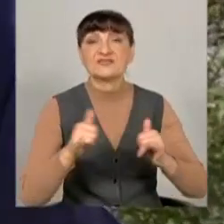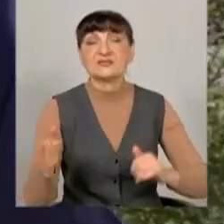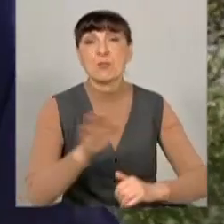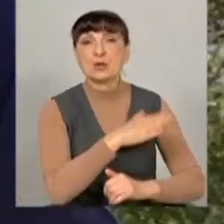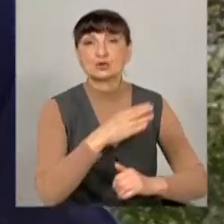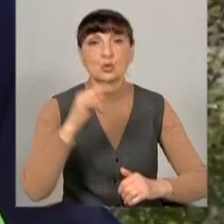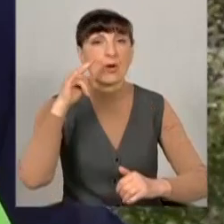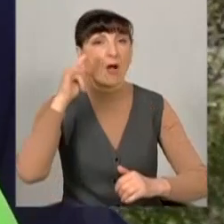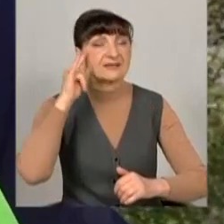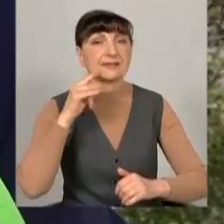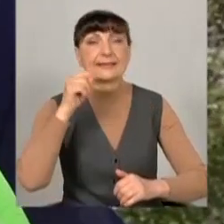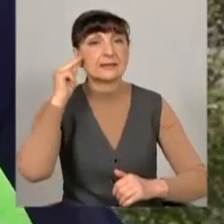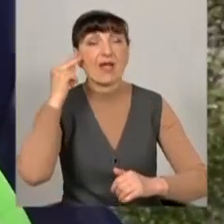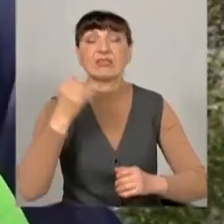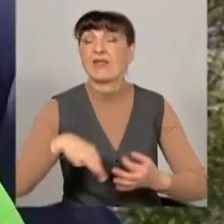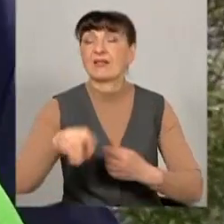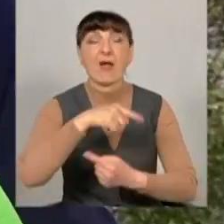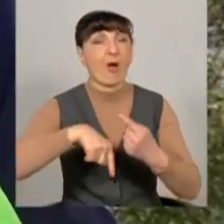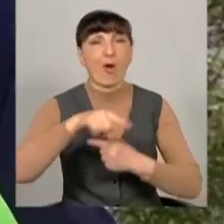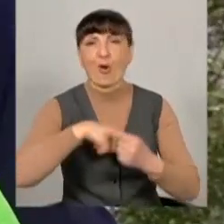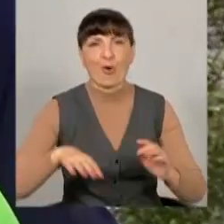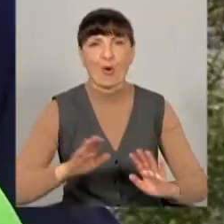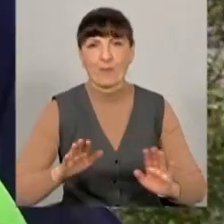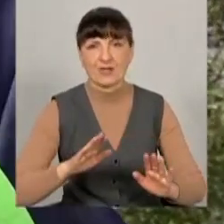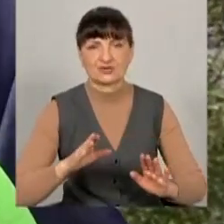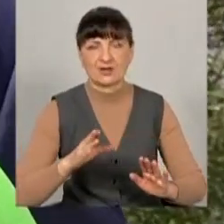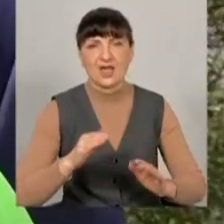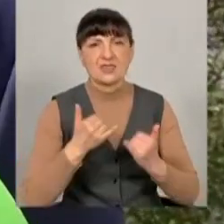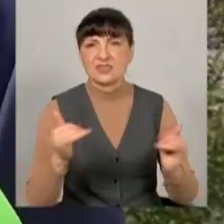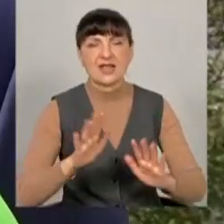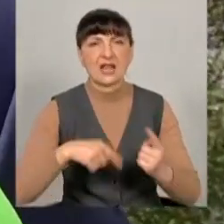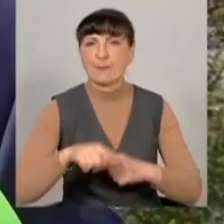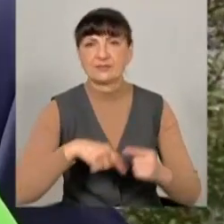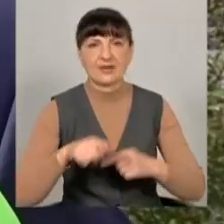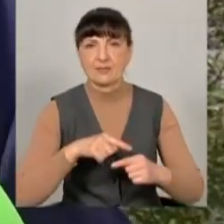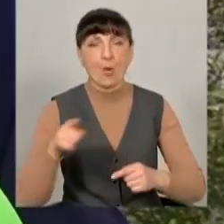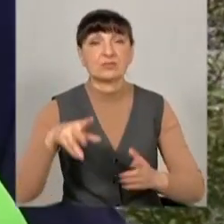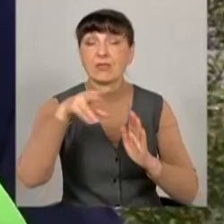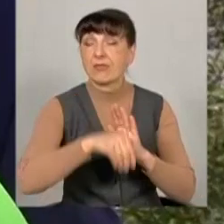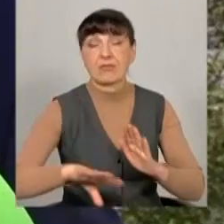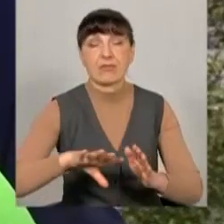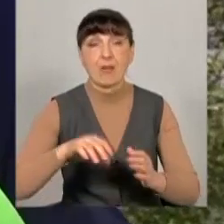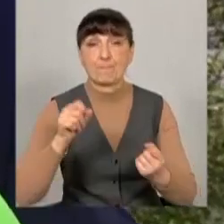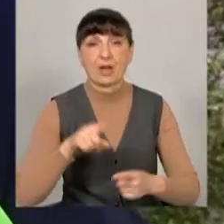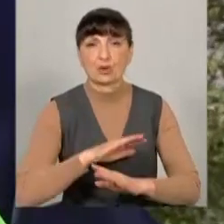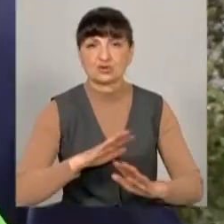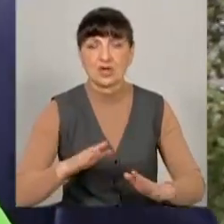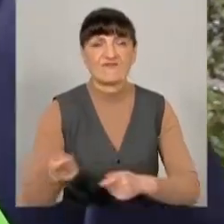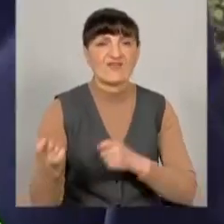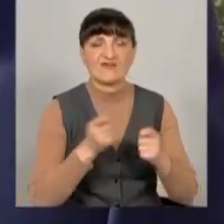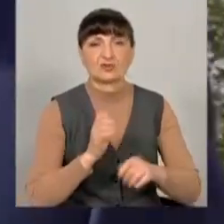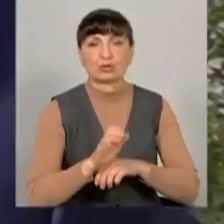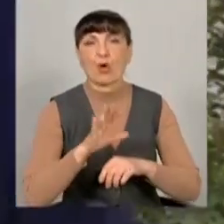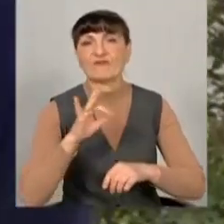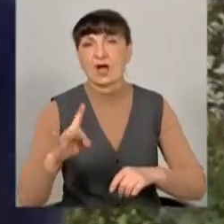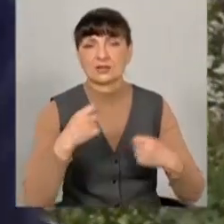странами. Соответственно, не для коммерческих, не для предпринимателей. То есть он никак не предназначен был для вывоза товаров, для